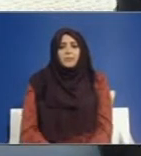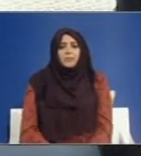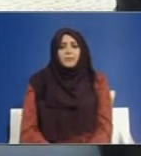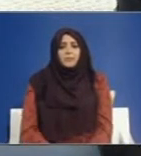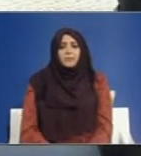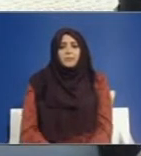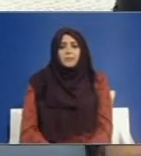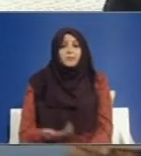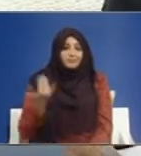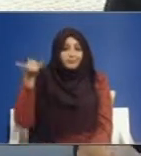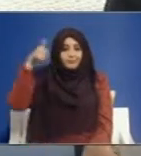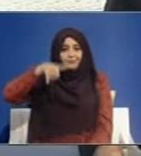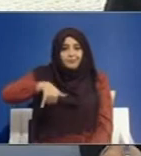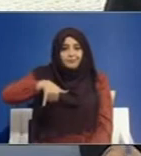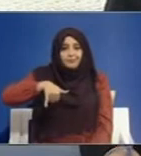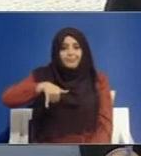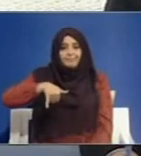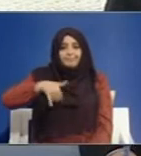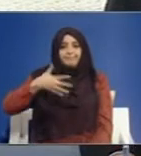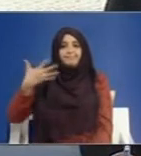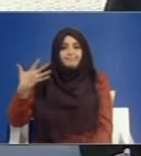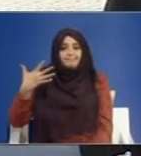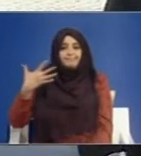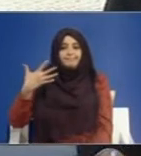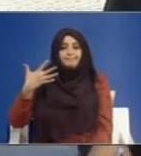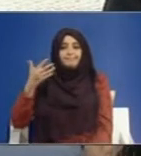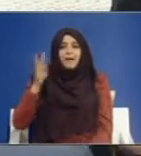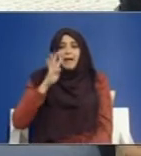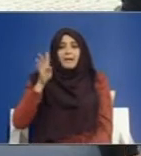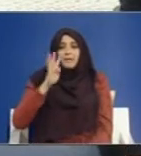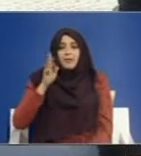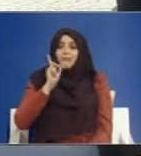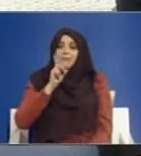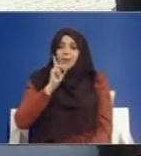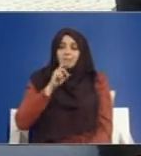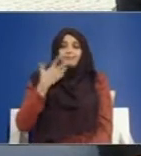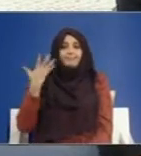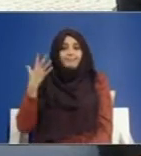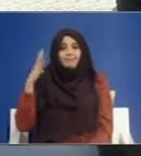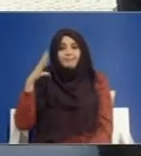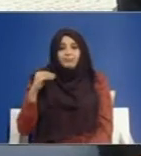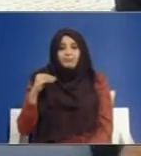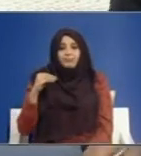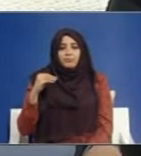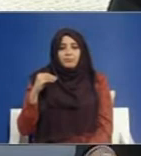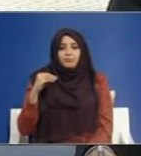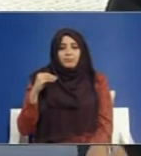الشيخ محمد. خديجة من عين دفلة، يظهر لي قطعة المكالمة. خديجة من عين دفلة، هاكي معنا خديجة؟